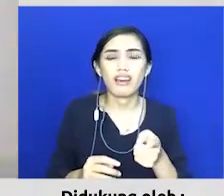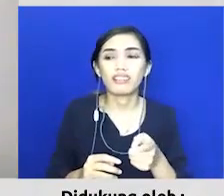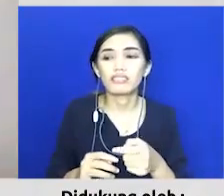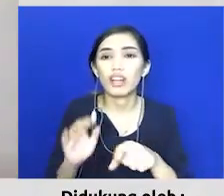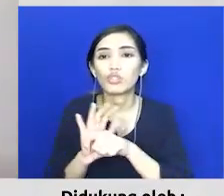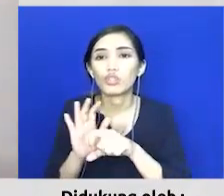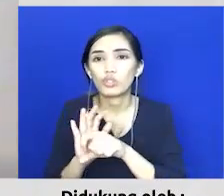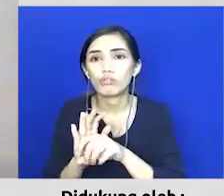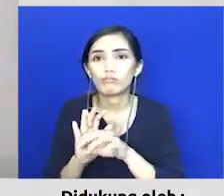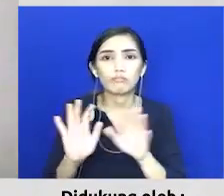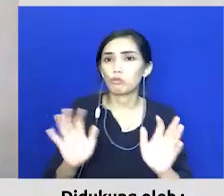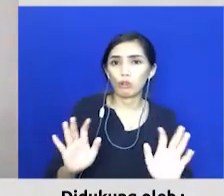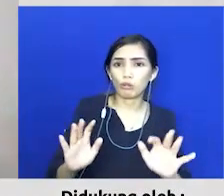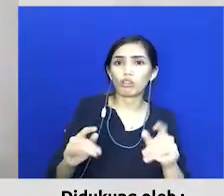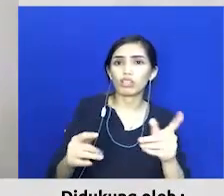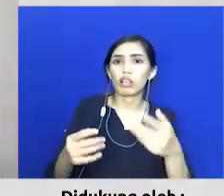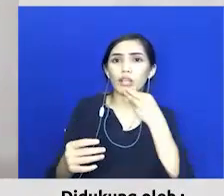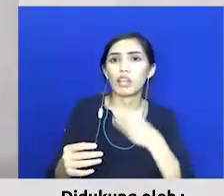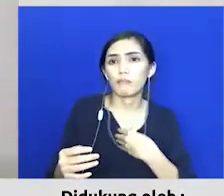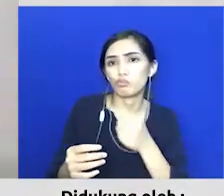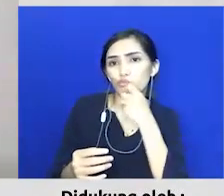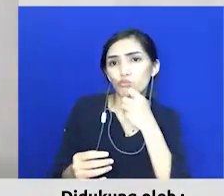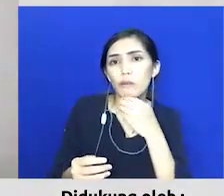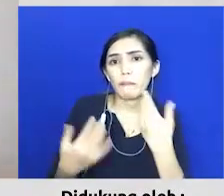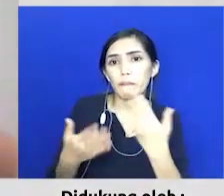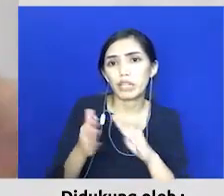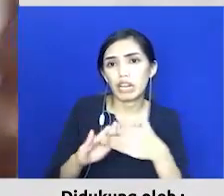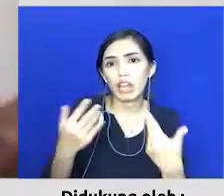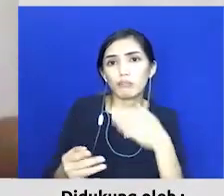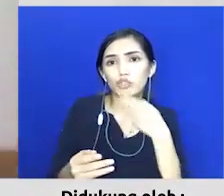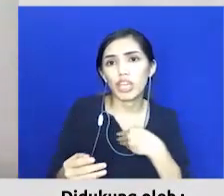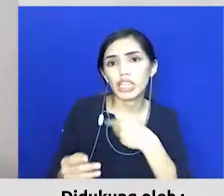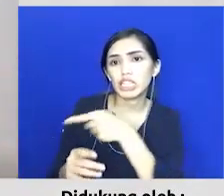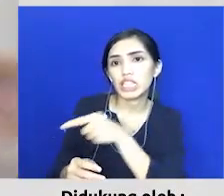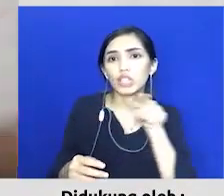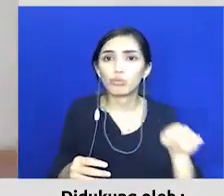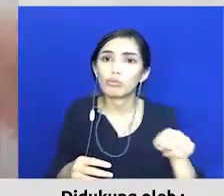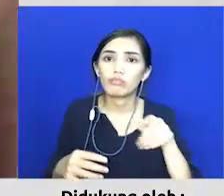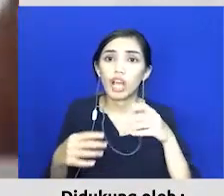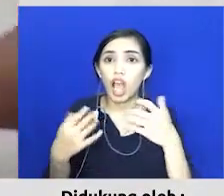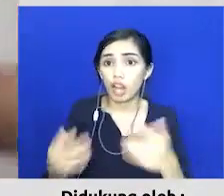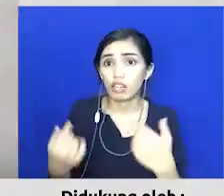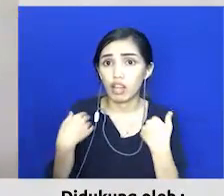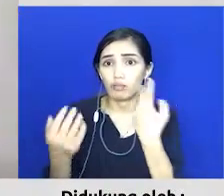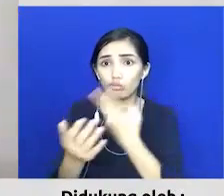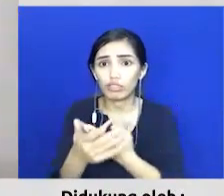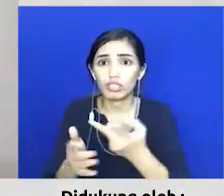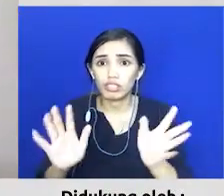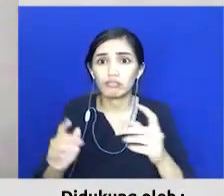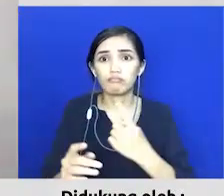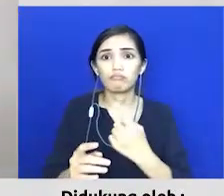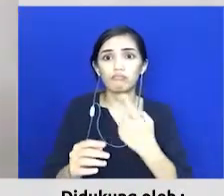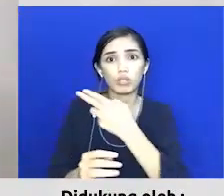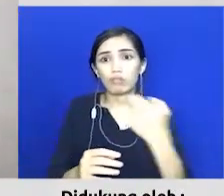tadi kerdil gitu melihat film, dan bahkan bukan cuma film ya, turunannya ke karya-karya yang lain gitu ya, musik ya,